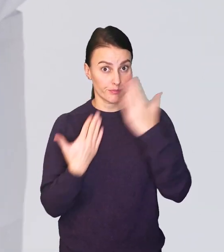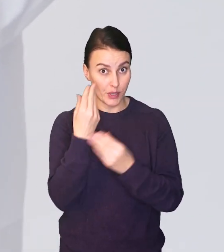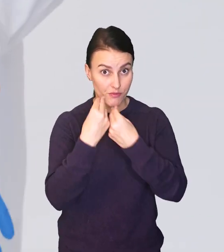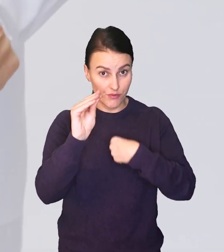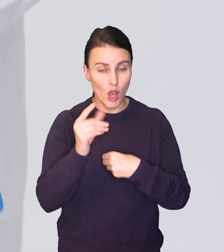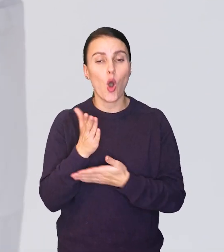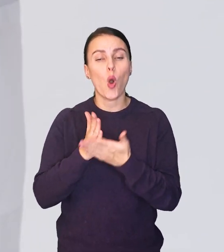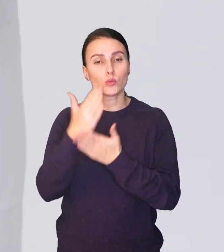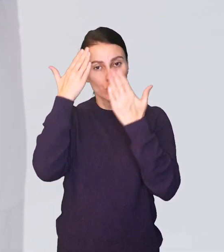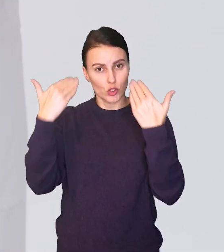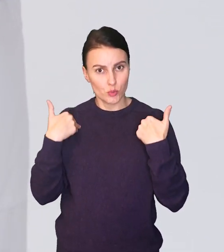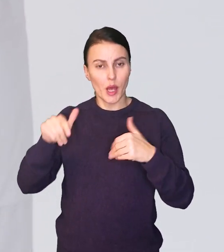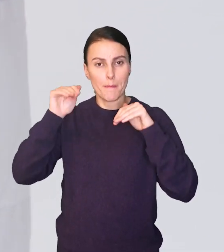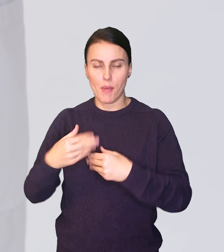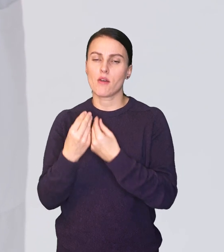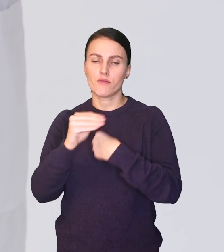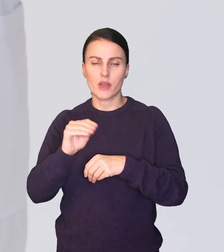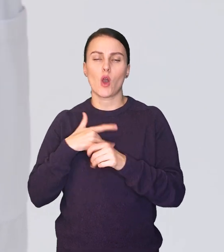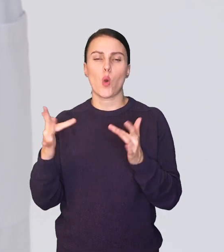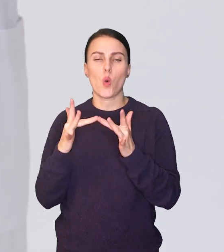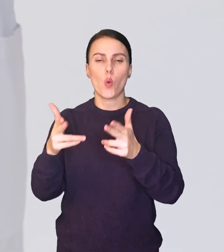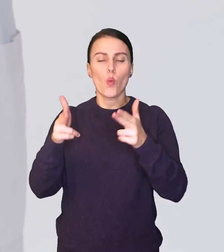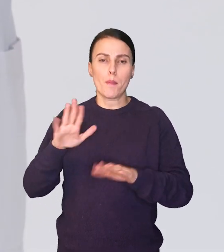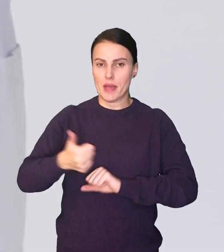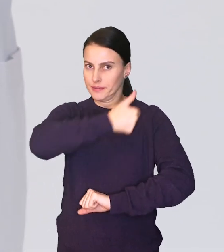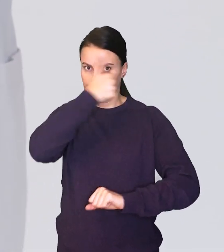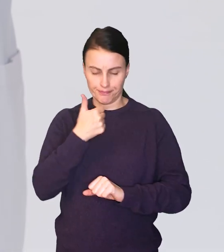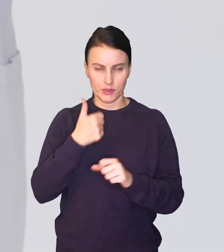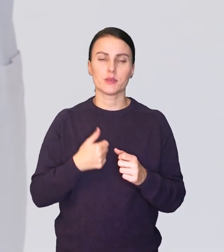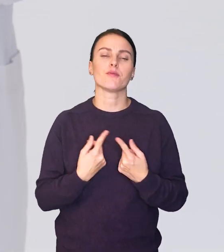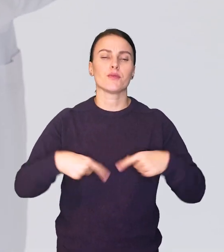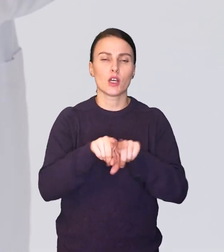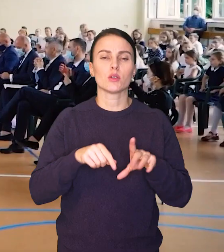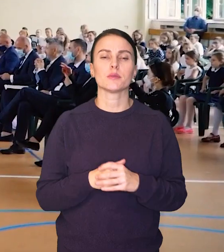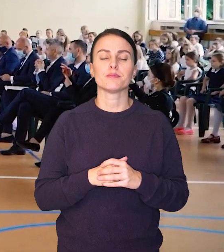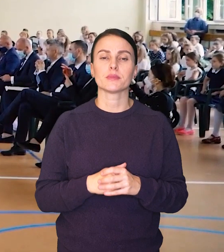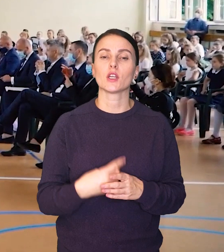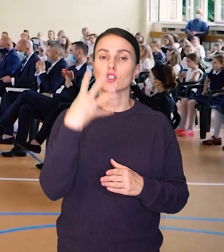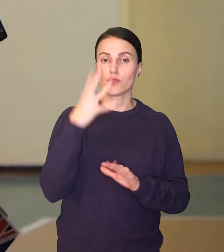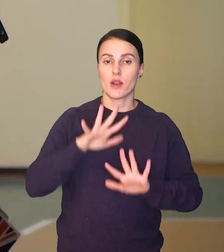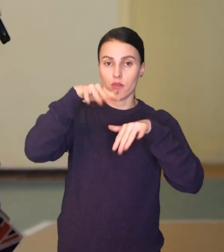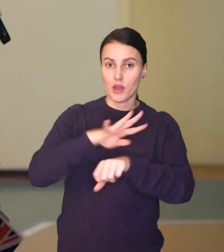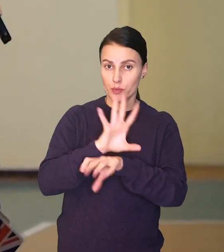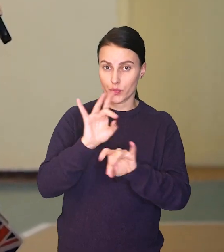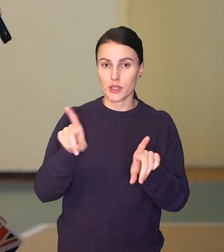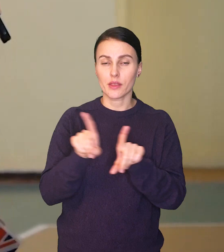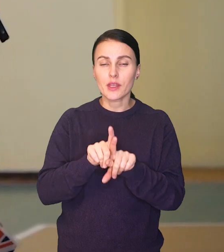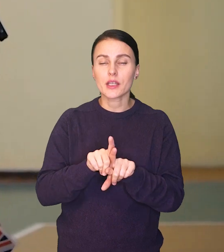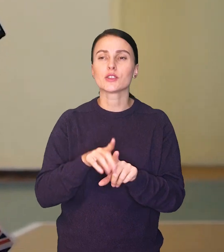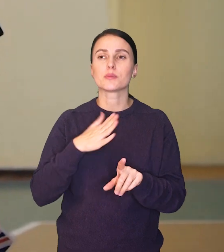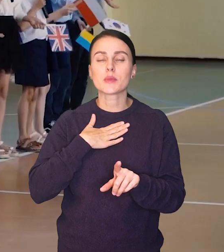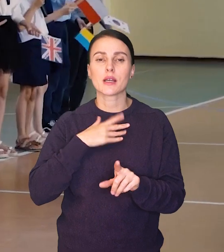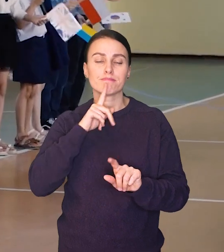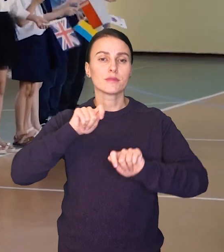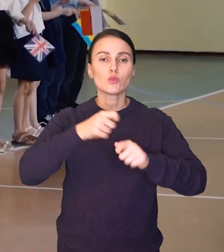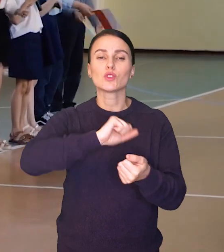rosła, obsługa szpitala jest w stanie zwiększyć tę liczbę w ciągu jednego dnia. Czwarta fala pandemii koronawirusa wymusza